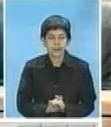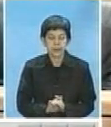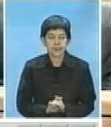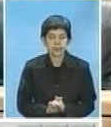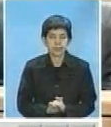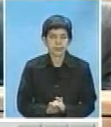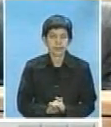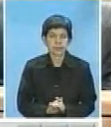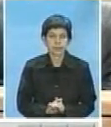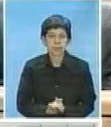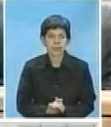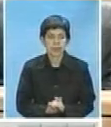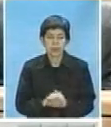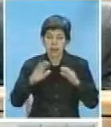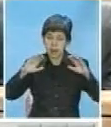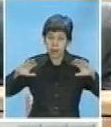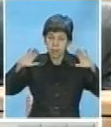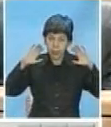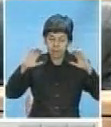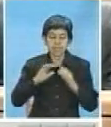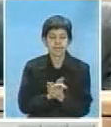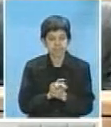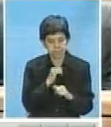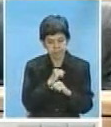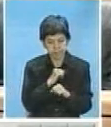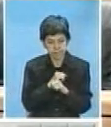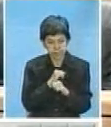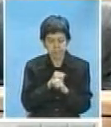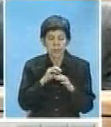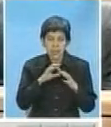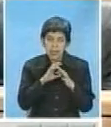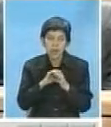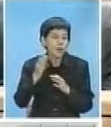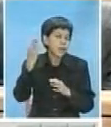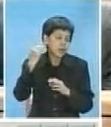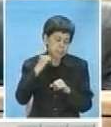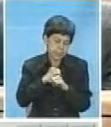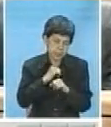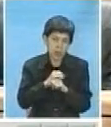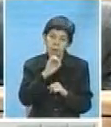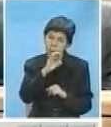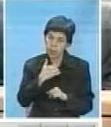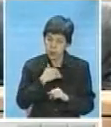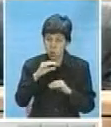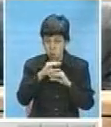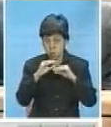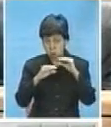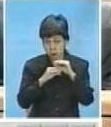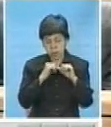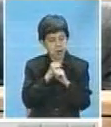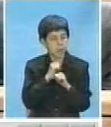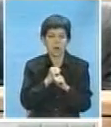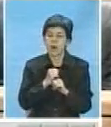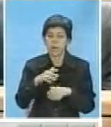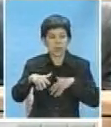ที่รัฐบาลท่านได้เริ่มโครงการในอดีตและบอกว่าเป็นโครงการที่เป็นประโยชน์กับ